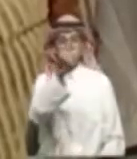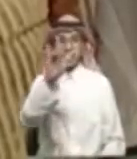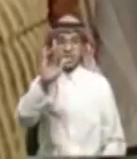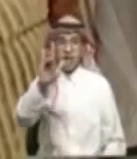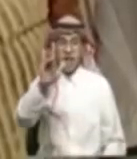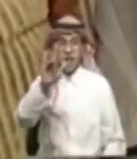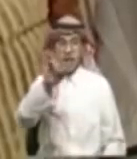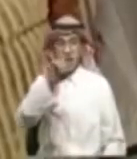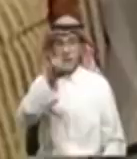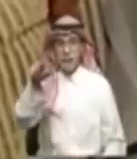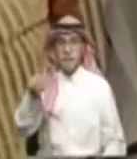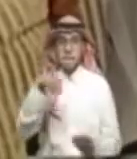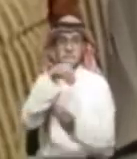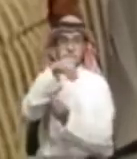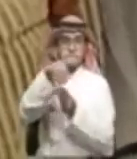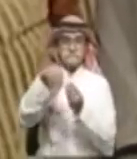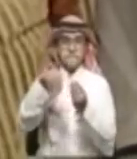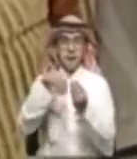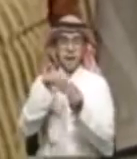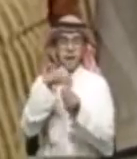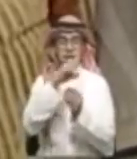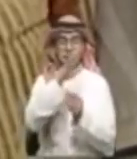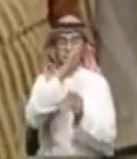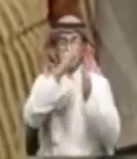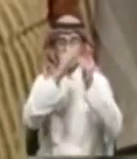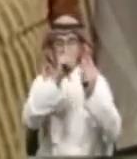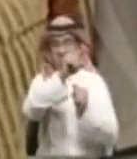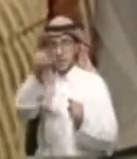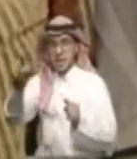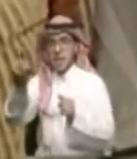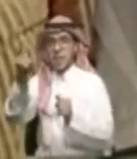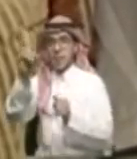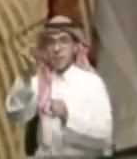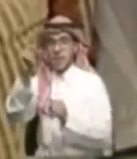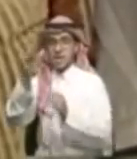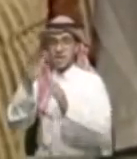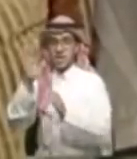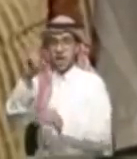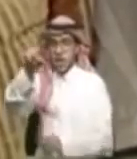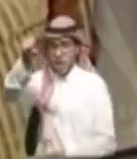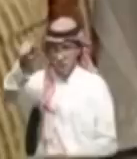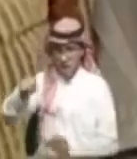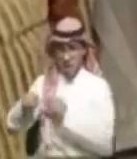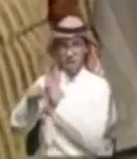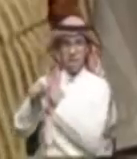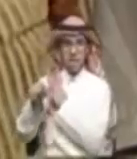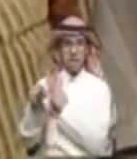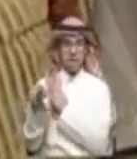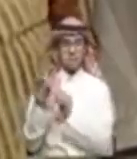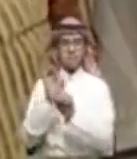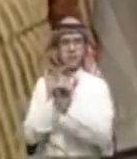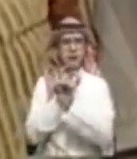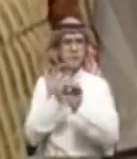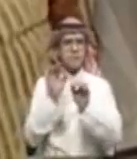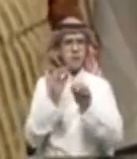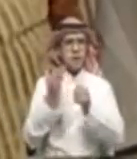نقلونا من القاهره الى جده وبالترحاب، وقدموا كل ما